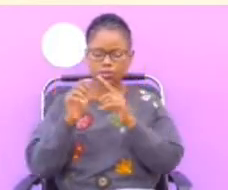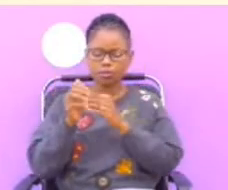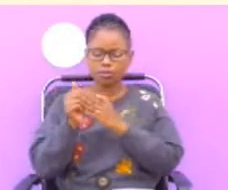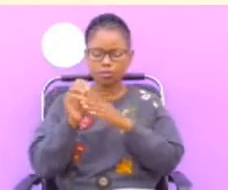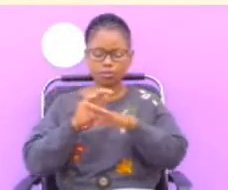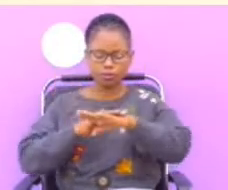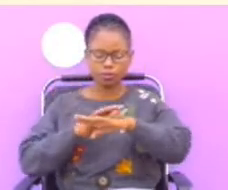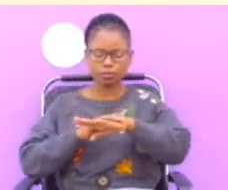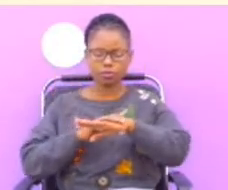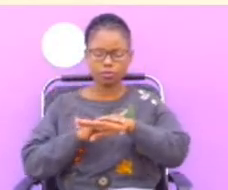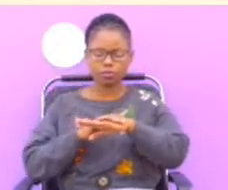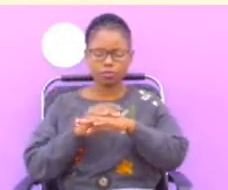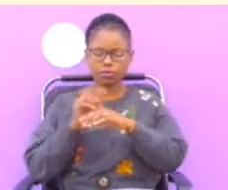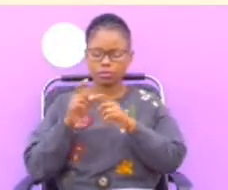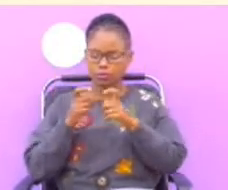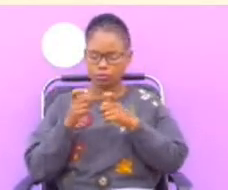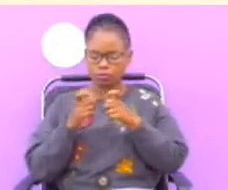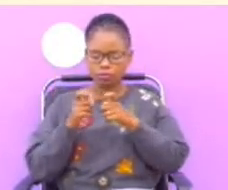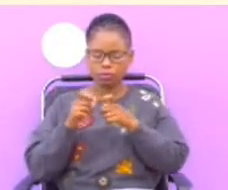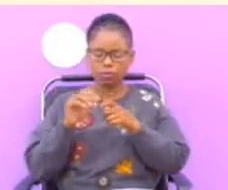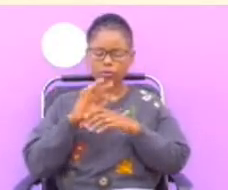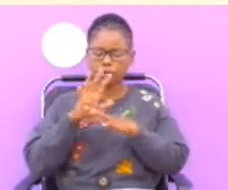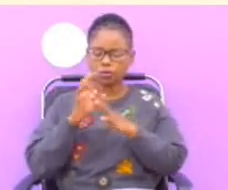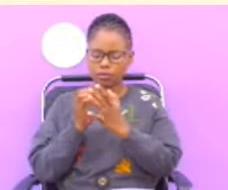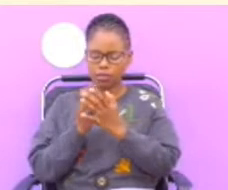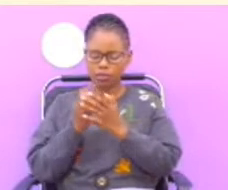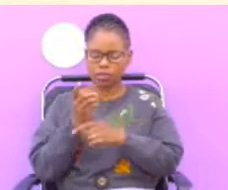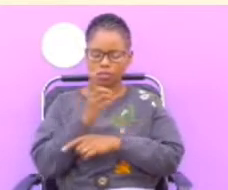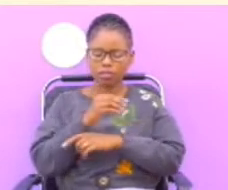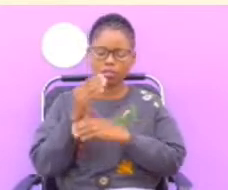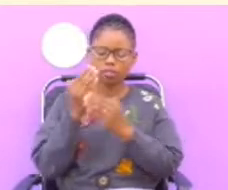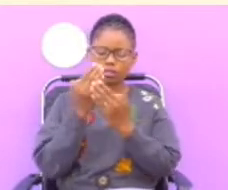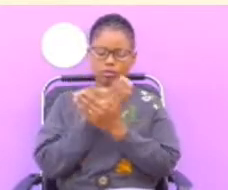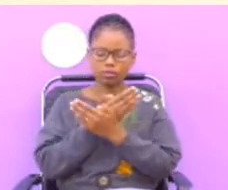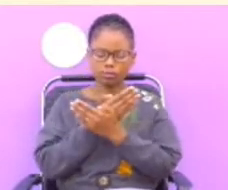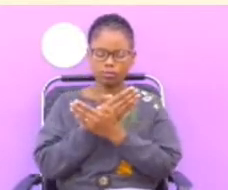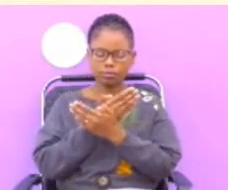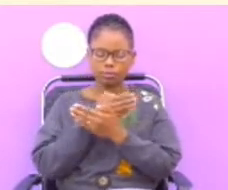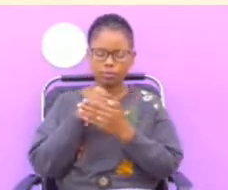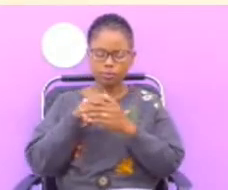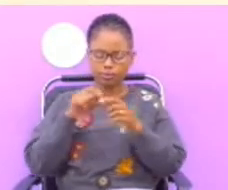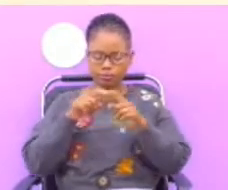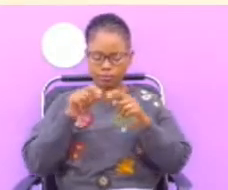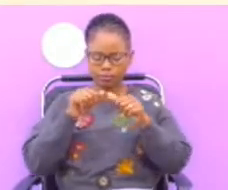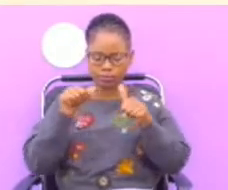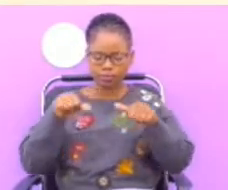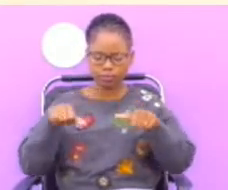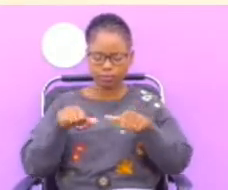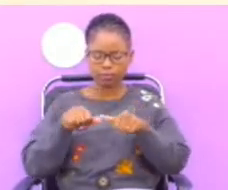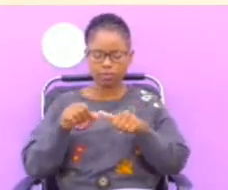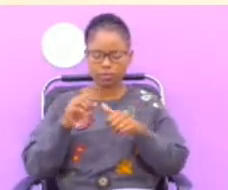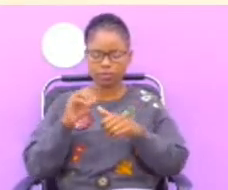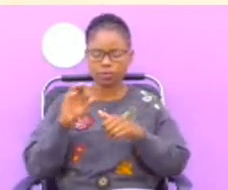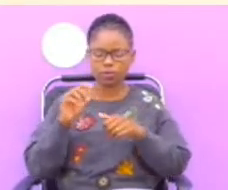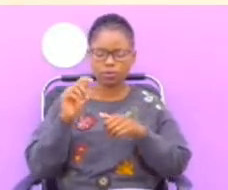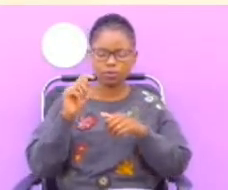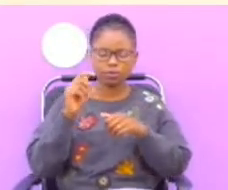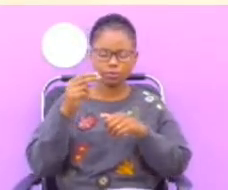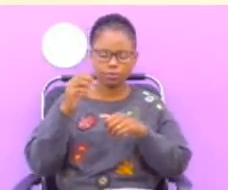mwega. Jesu wĩ ũthamakaga mũthenya na ũtukũ. Tũrĩ thĩinĩ wa kĩgongona-inĩ gĩa Theophilus